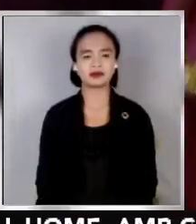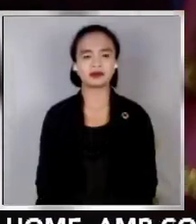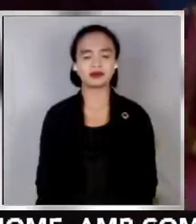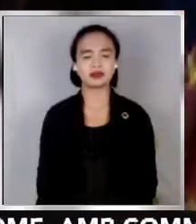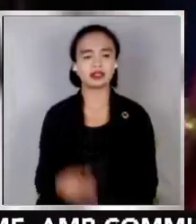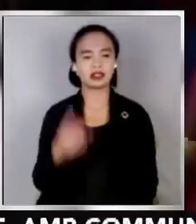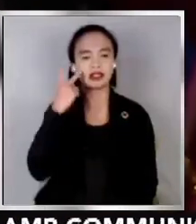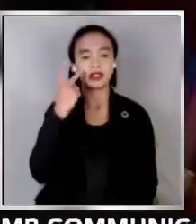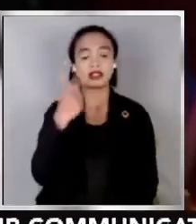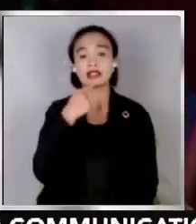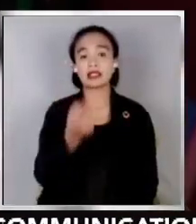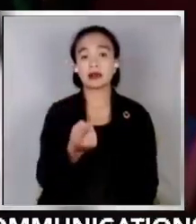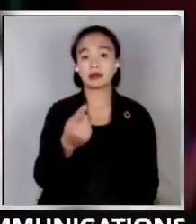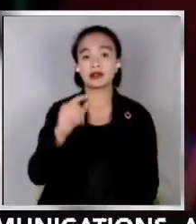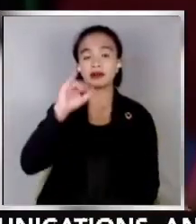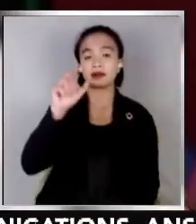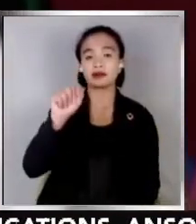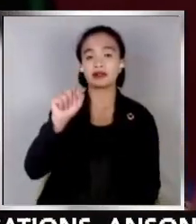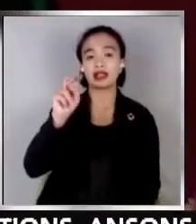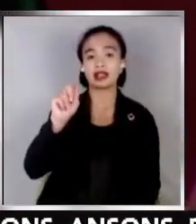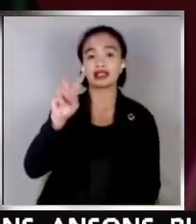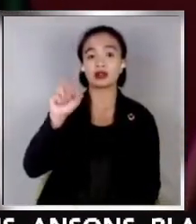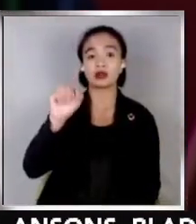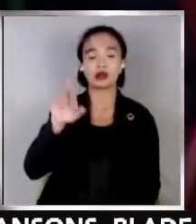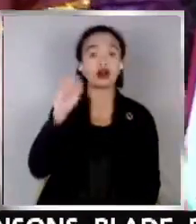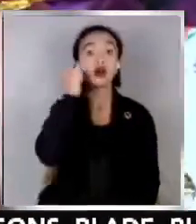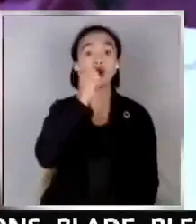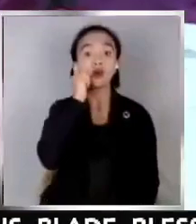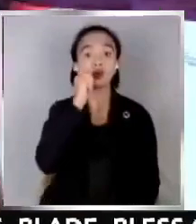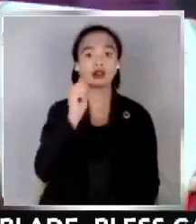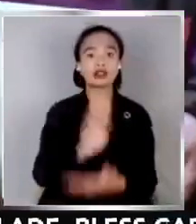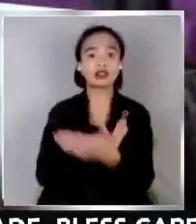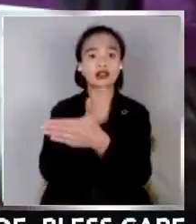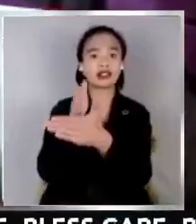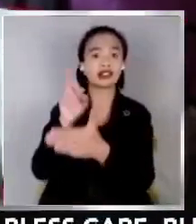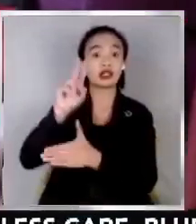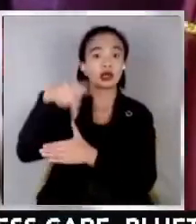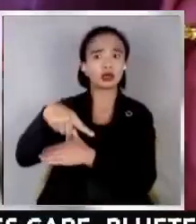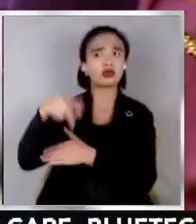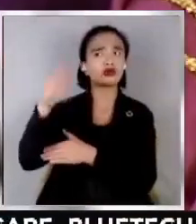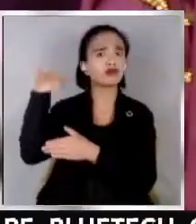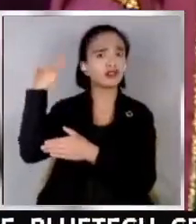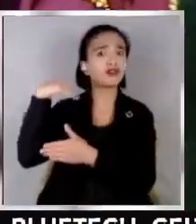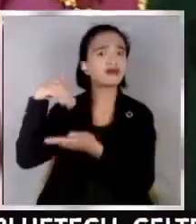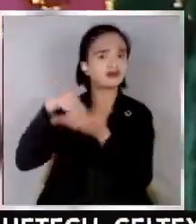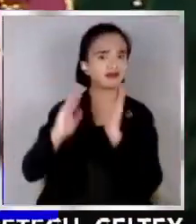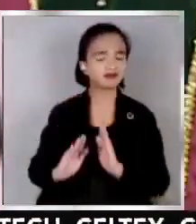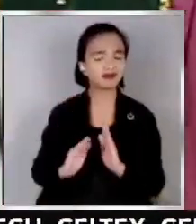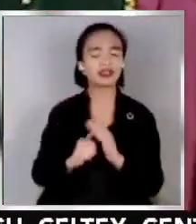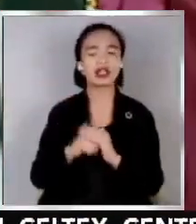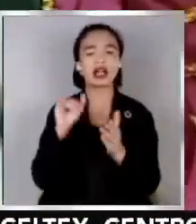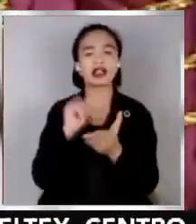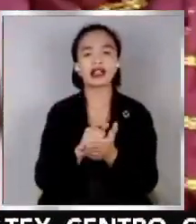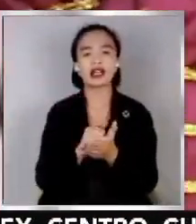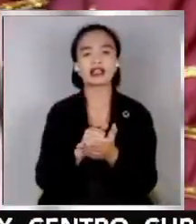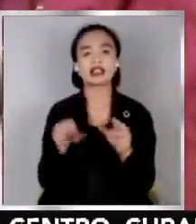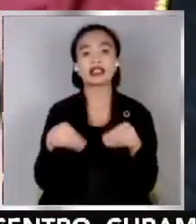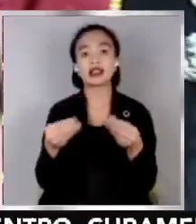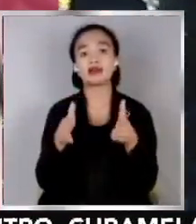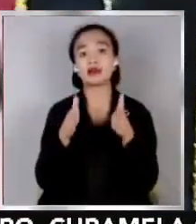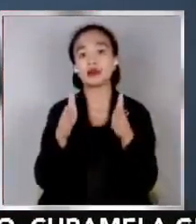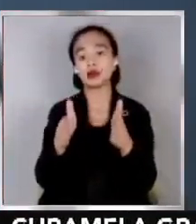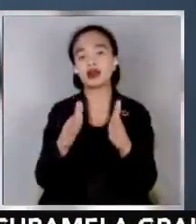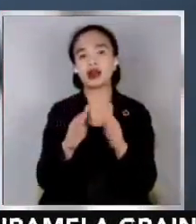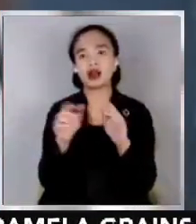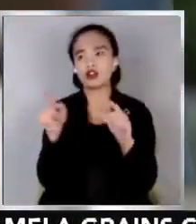Ayon pa kay Anwar, madalas siyang bumisita sa UP noong estudyante pa siya at naging daan daw ito ng pag-igting ng interes niya